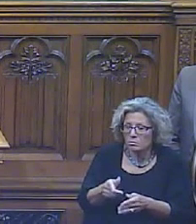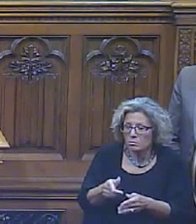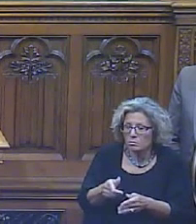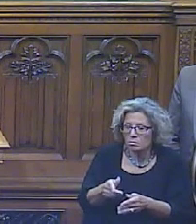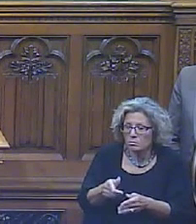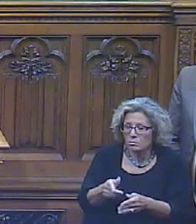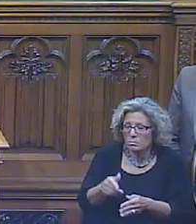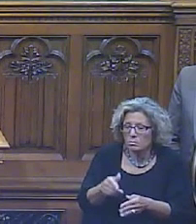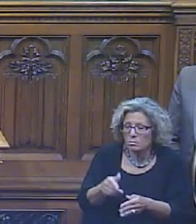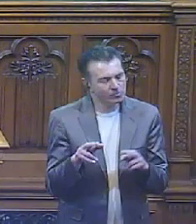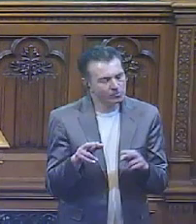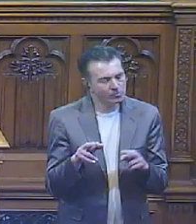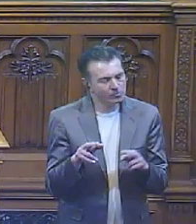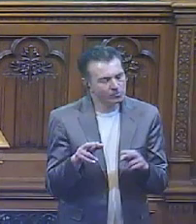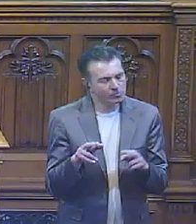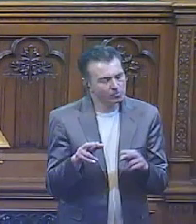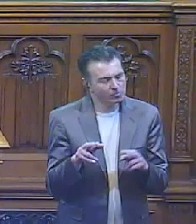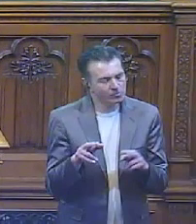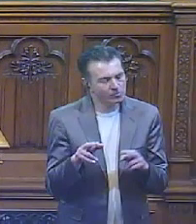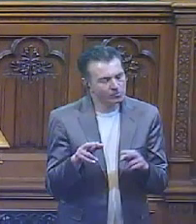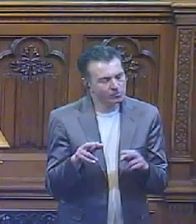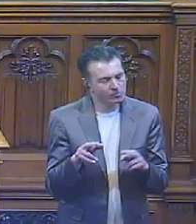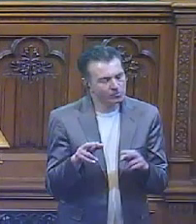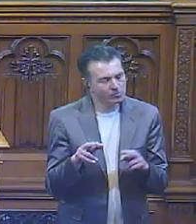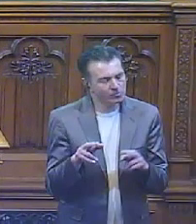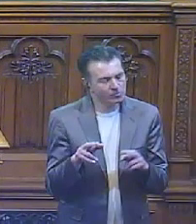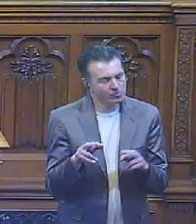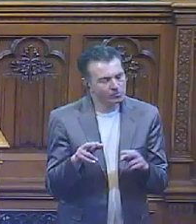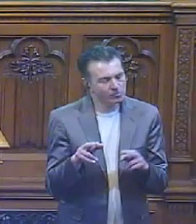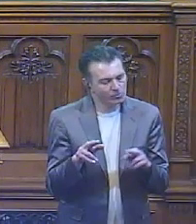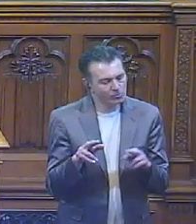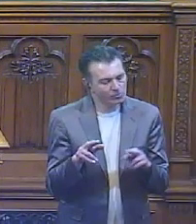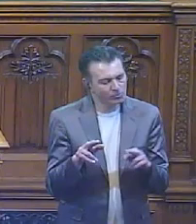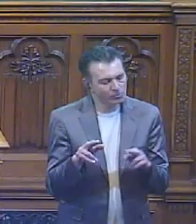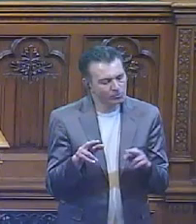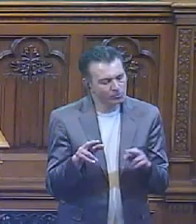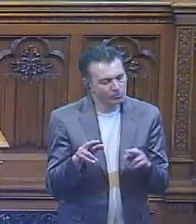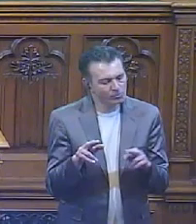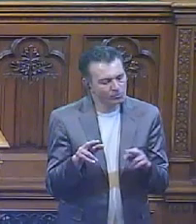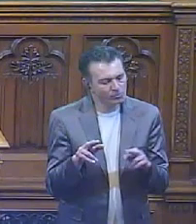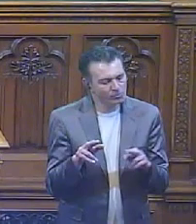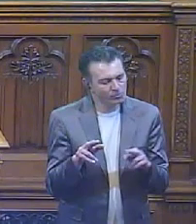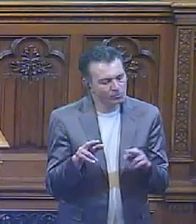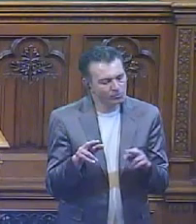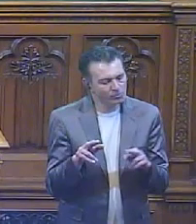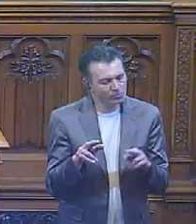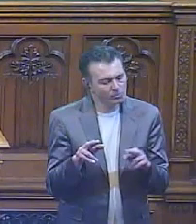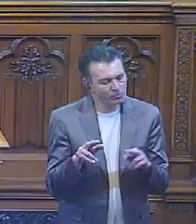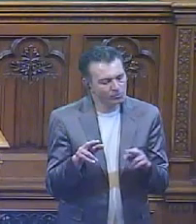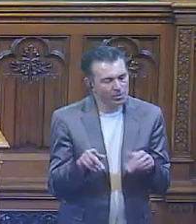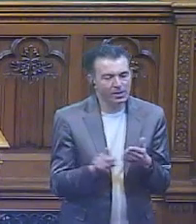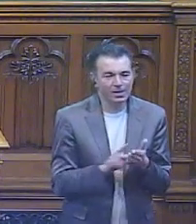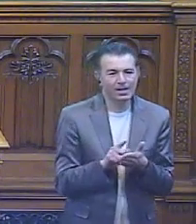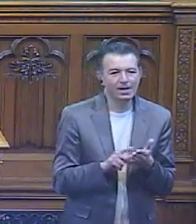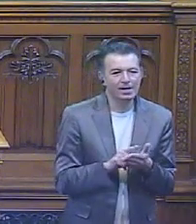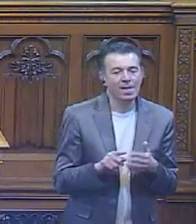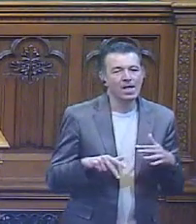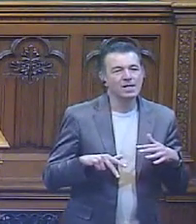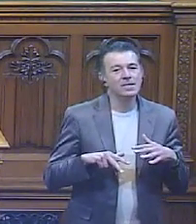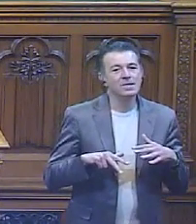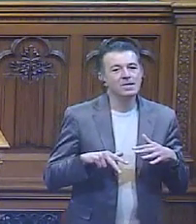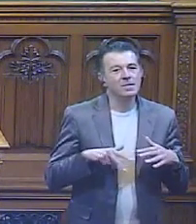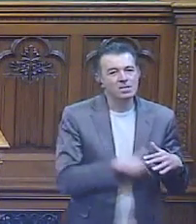nicht zu schämen. Wichtig ist es aber, dass diesen Menschen rechtzeitig ein soziales Netz zur Seite steht und